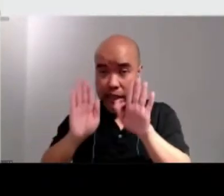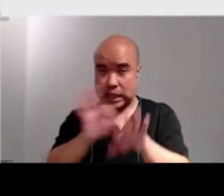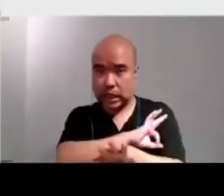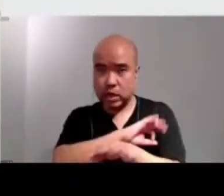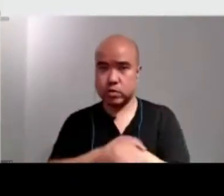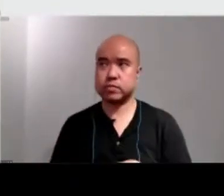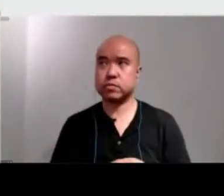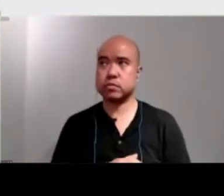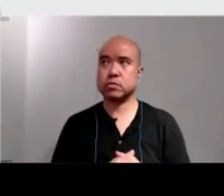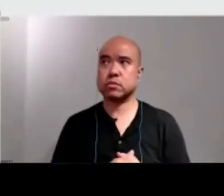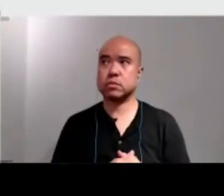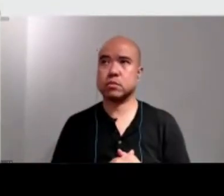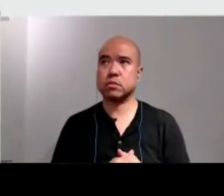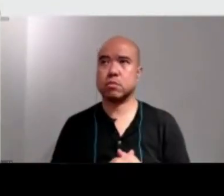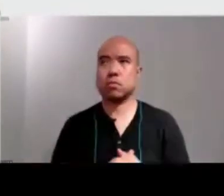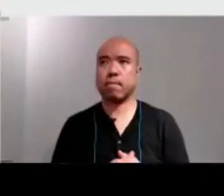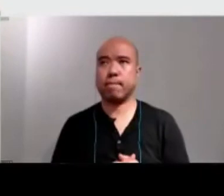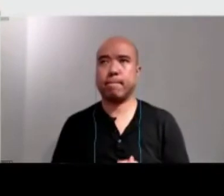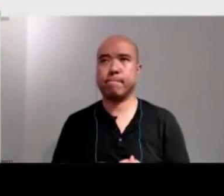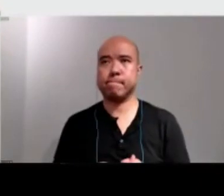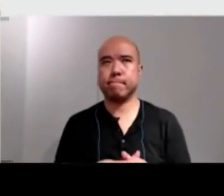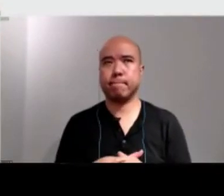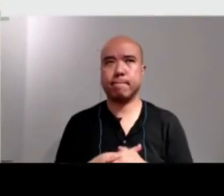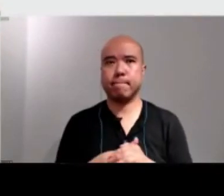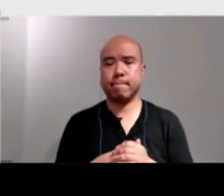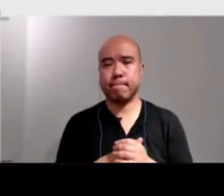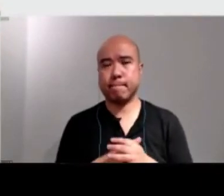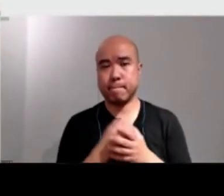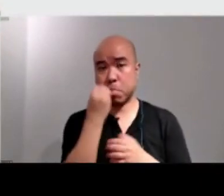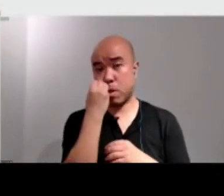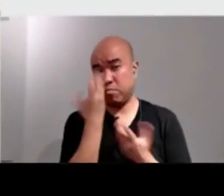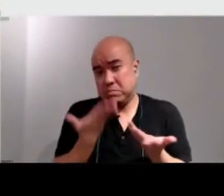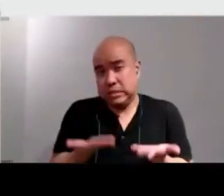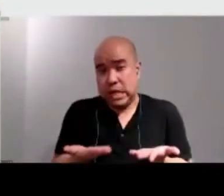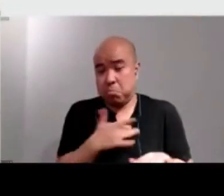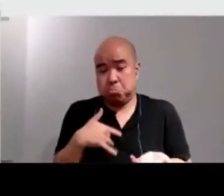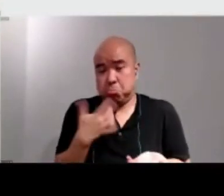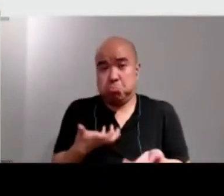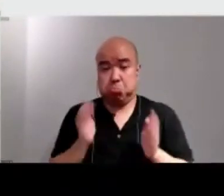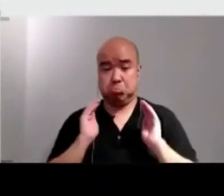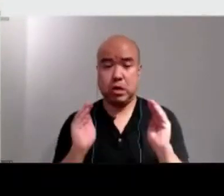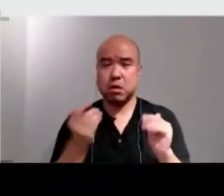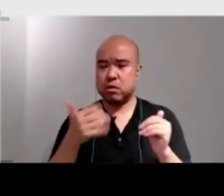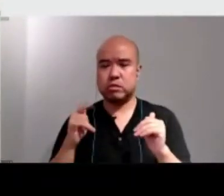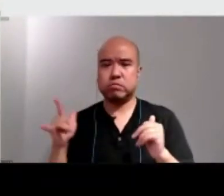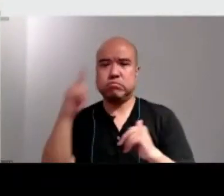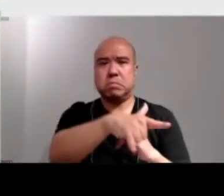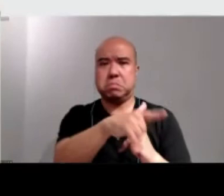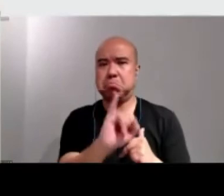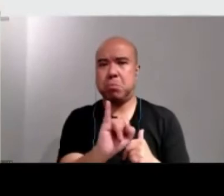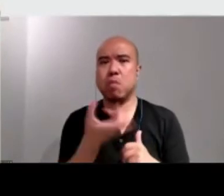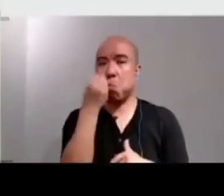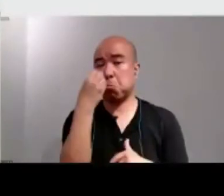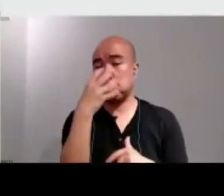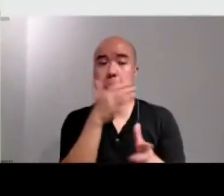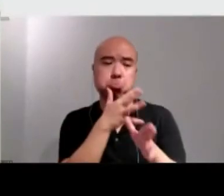家都會知道，就是很多時候現在唯有可以做的，去不到海外的。我覺得我們可不可以 merge 本